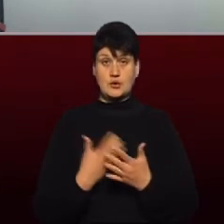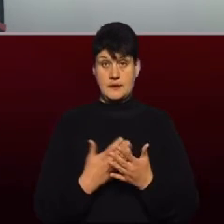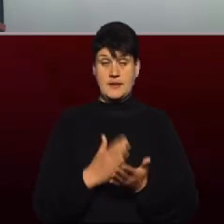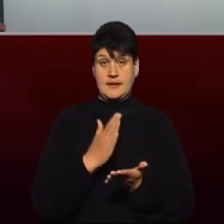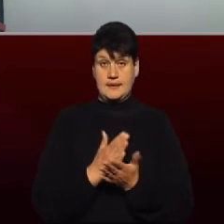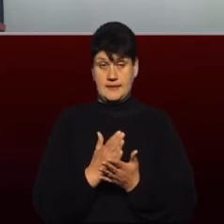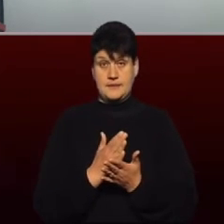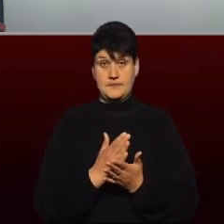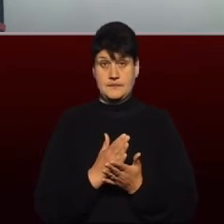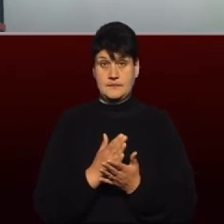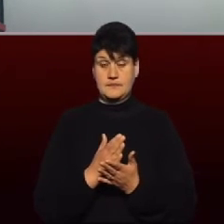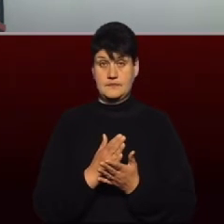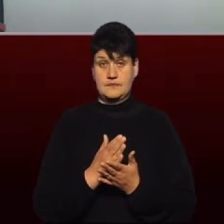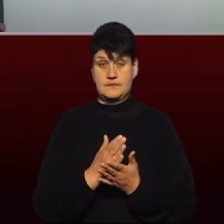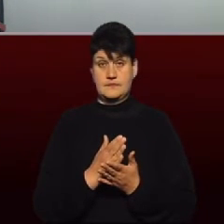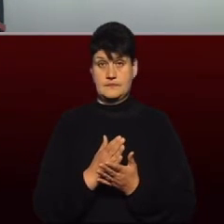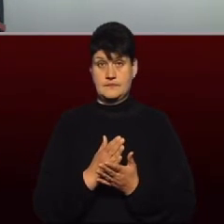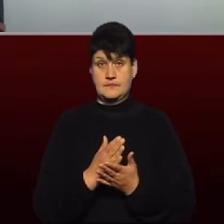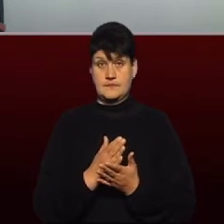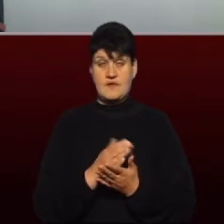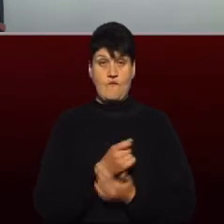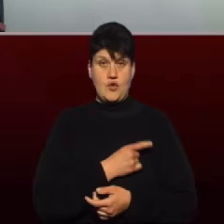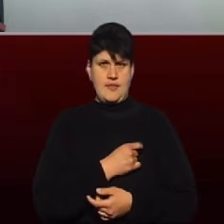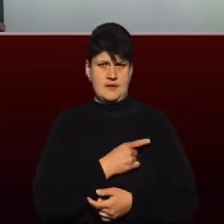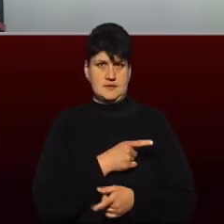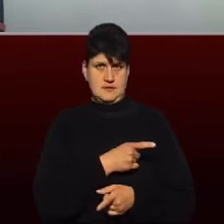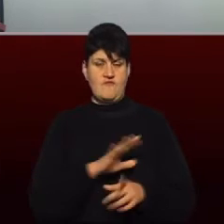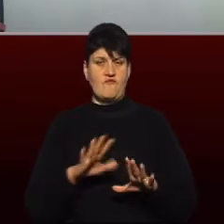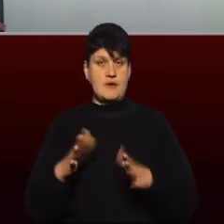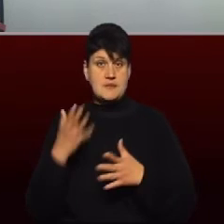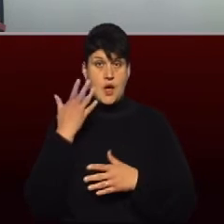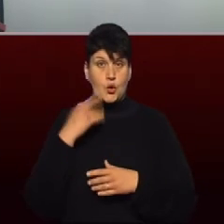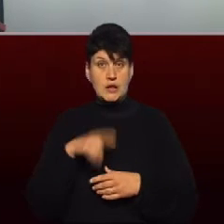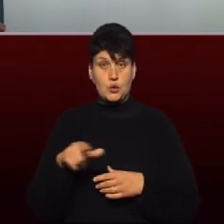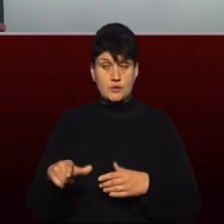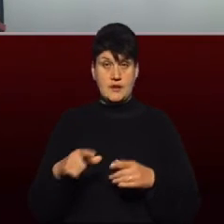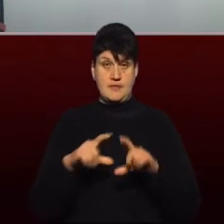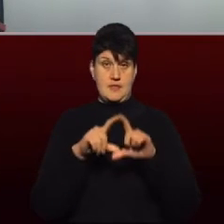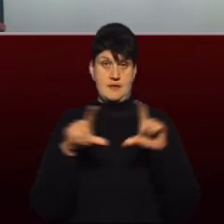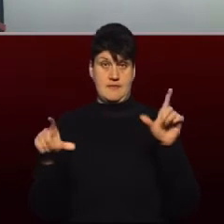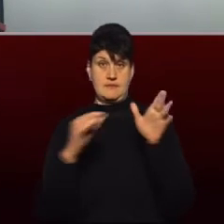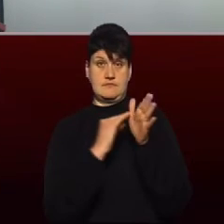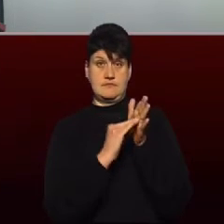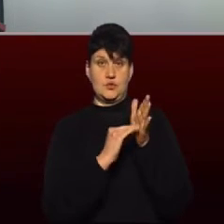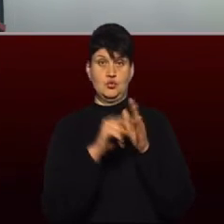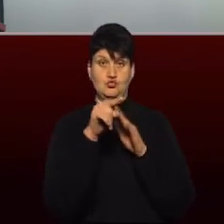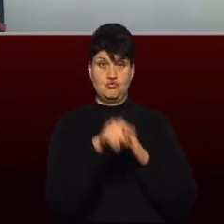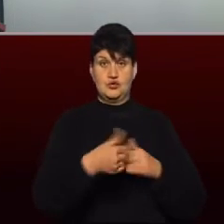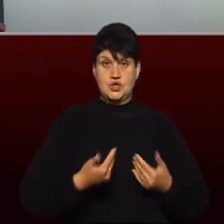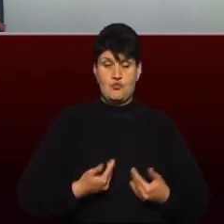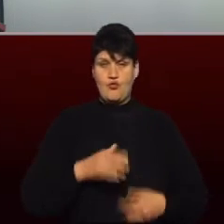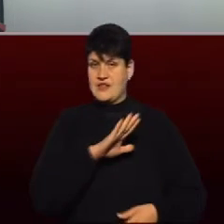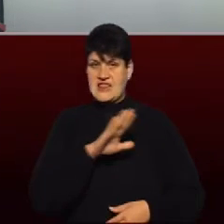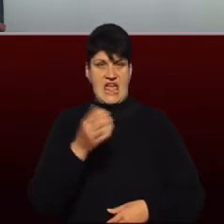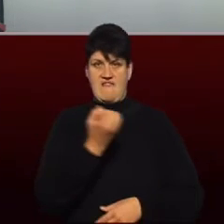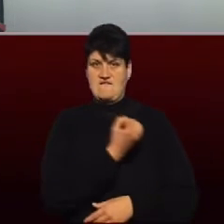є цьому в Одесі випадки, коли людям на дверях просто писали, що тут живуть невакциновані. Як це